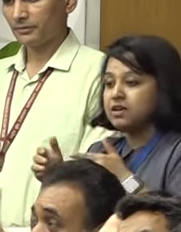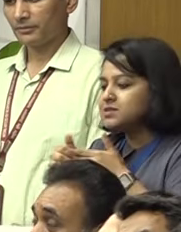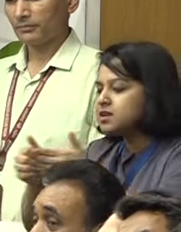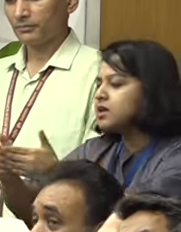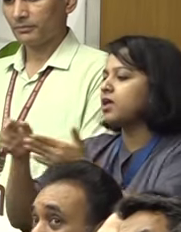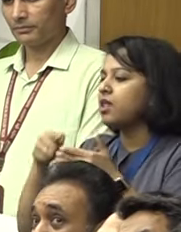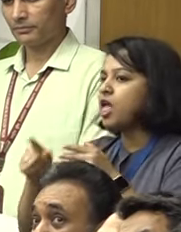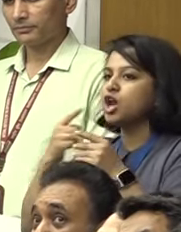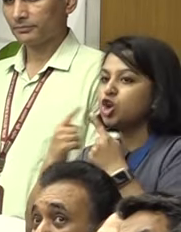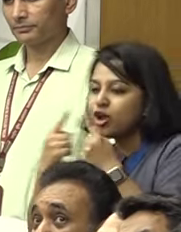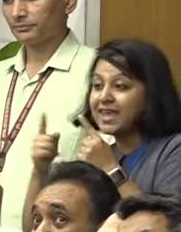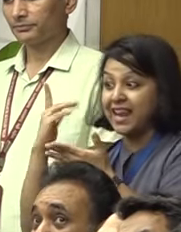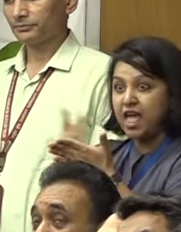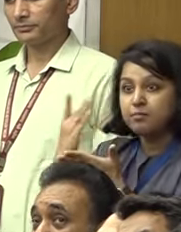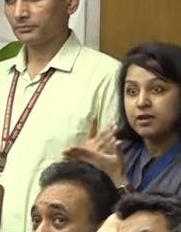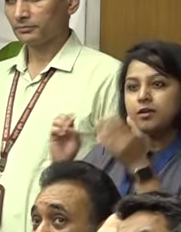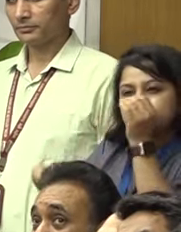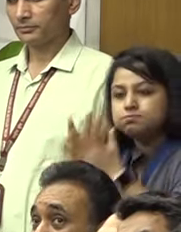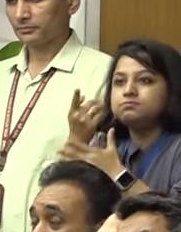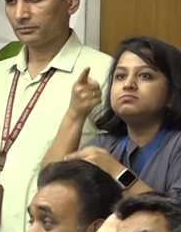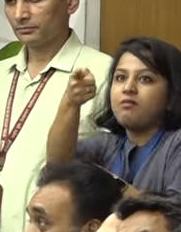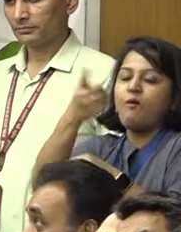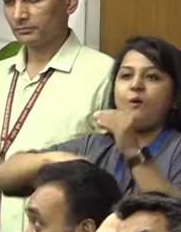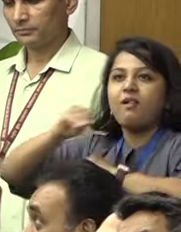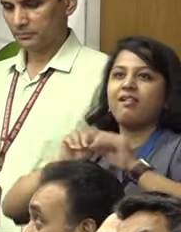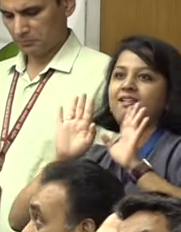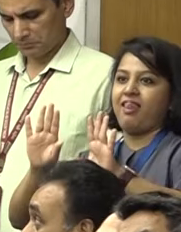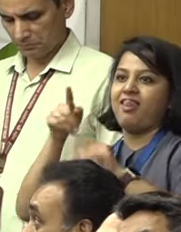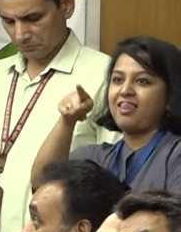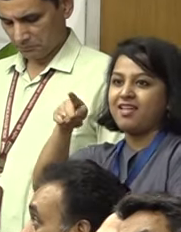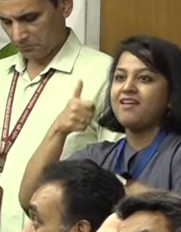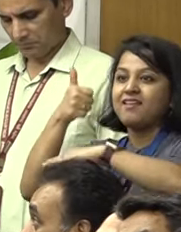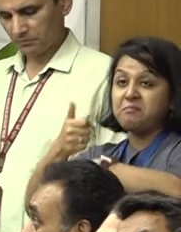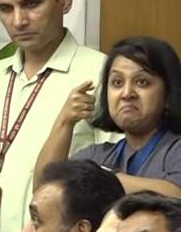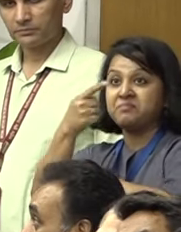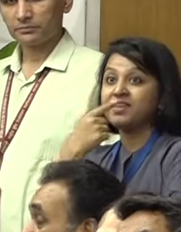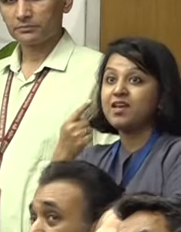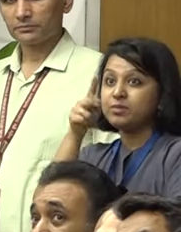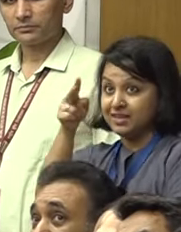करना तथा टॉकिंग लाइब्रेरी की स्थापना करना भी। आप स्क्रीन पर देख पा रहे हैं